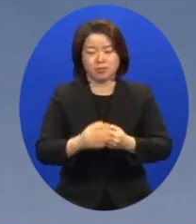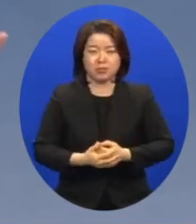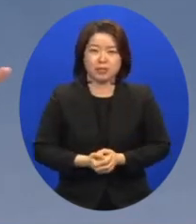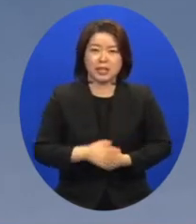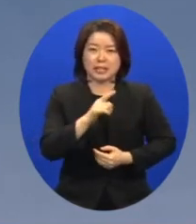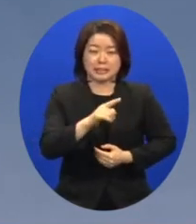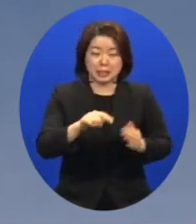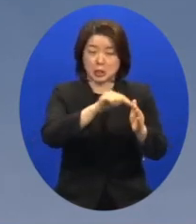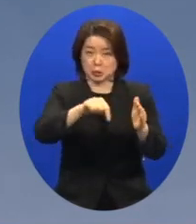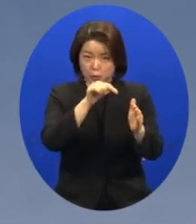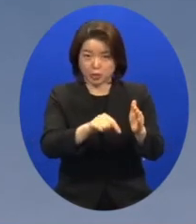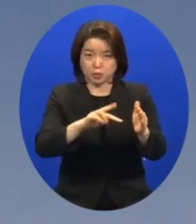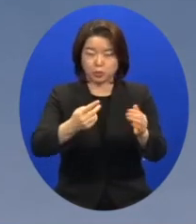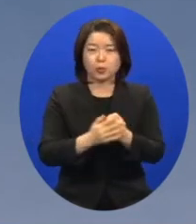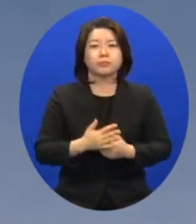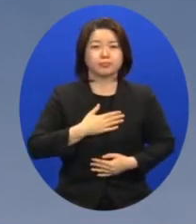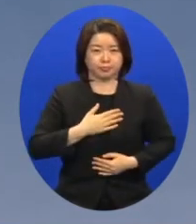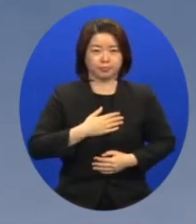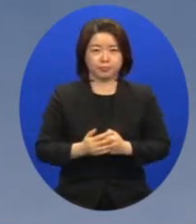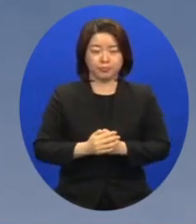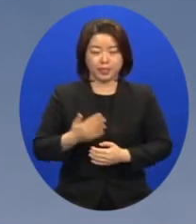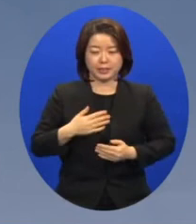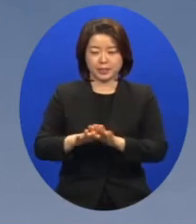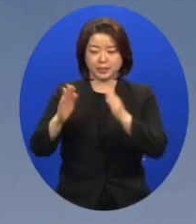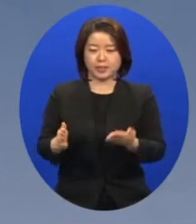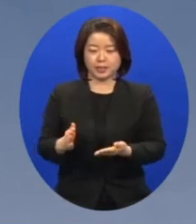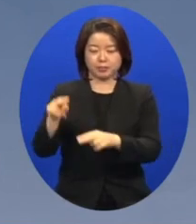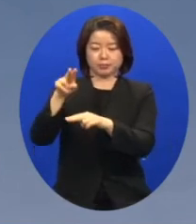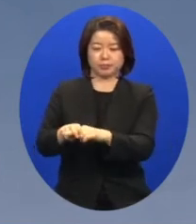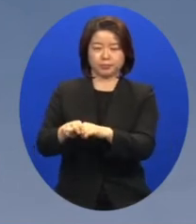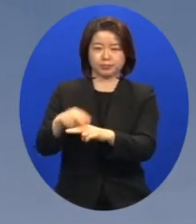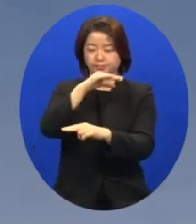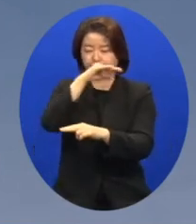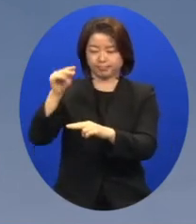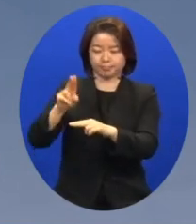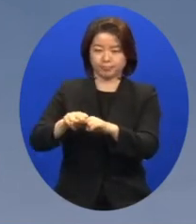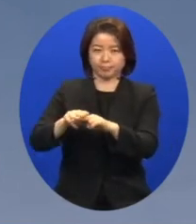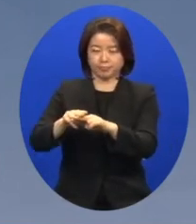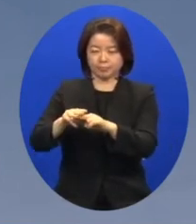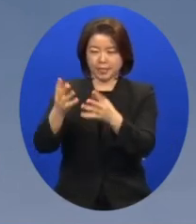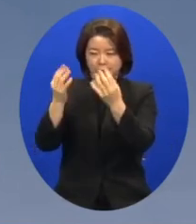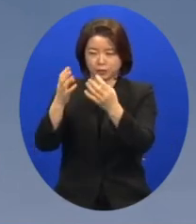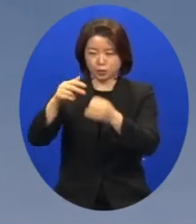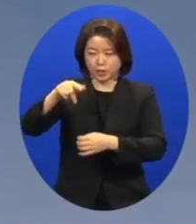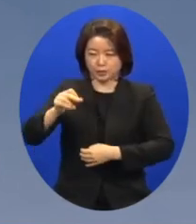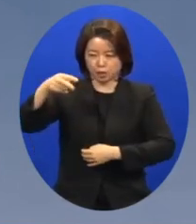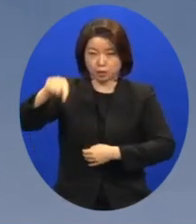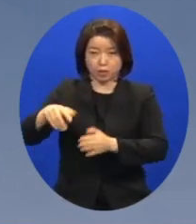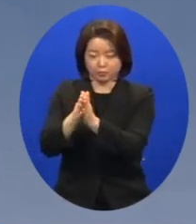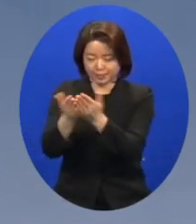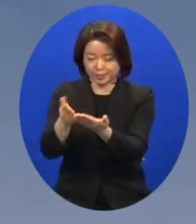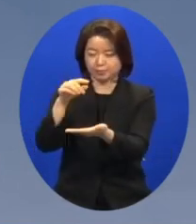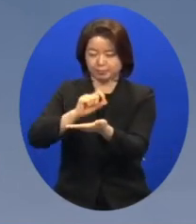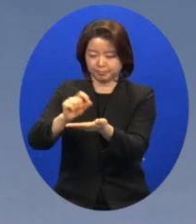그날 이동 속에도 저는 제 책상에 곳곳이 앉아서 소화계 정석을 풀었다는 거 아닙니까